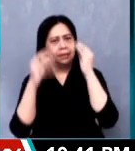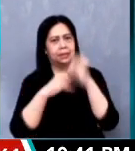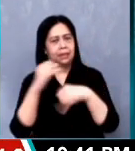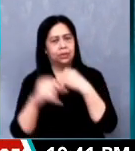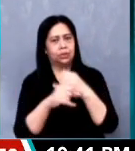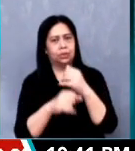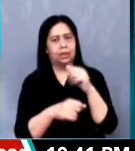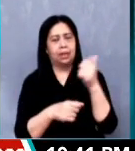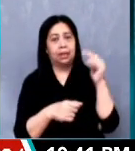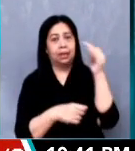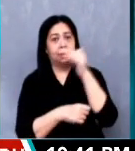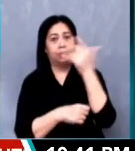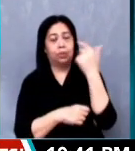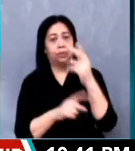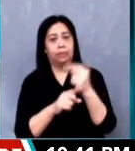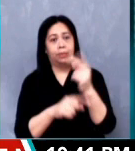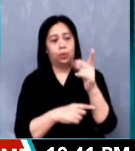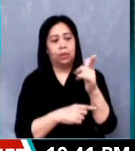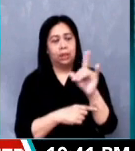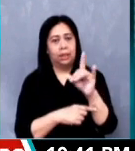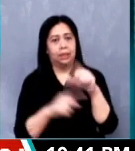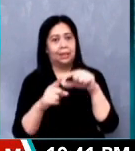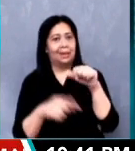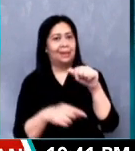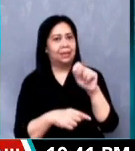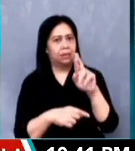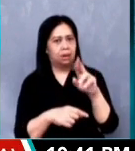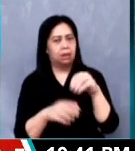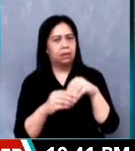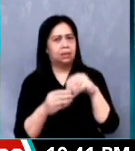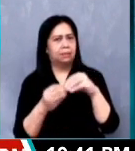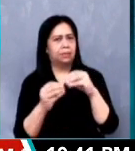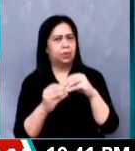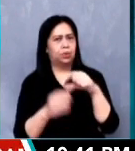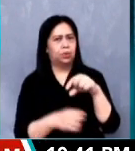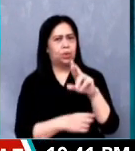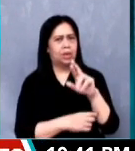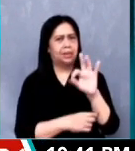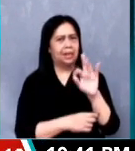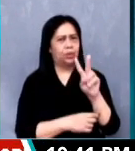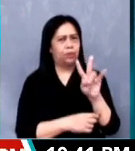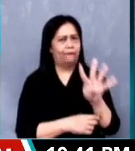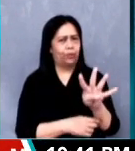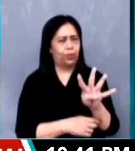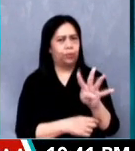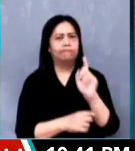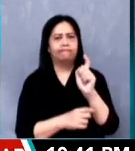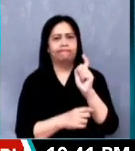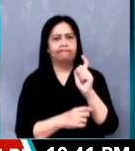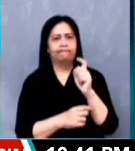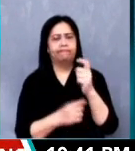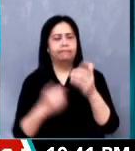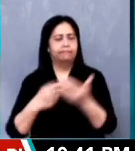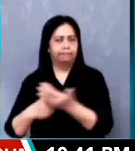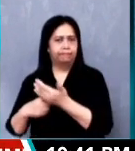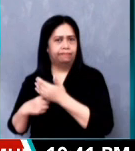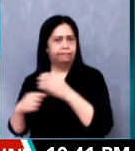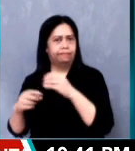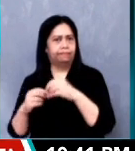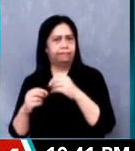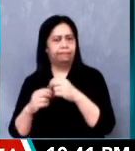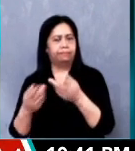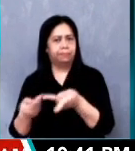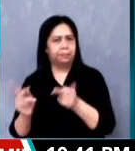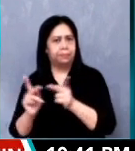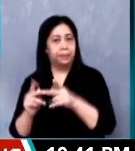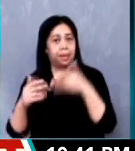28 sakay ng Qatar Airways flight number QR924. Agad naman daw siyang nag-quarantine sa isang pasilidad. Pagkatapos,